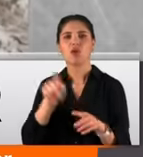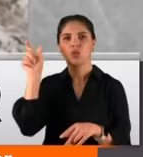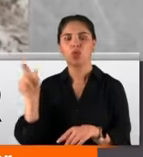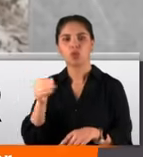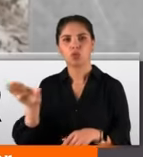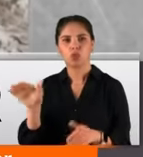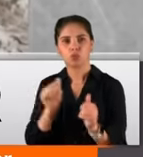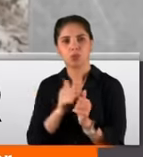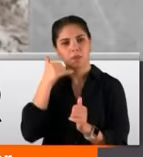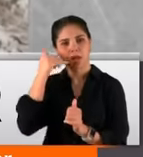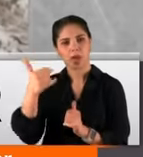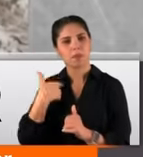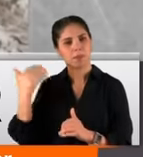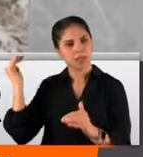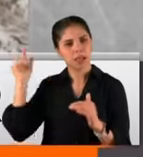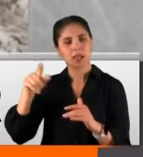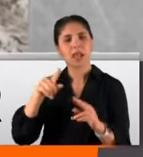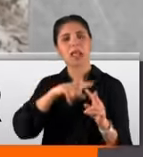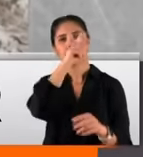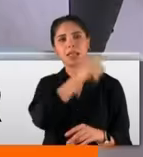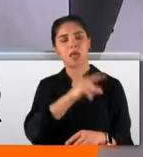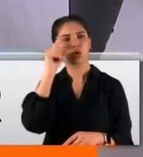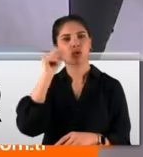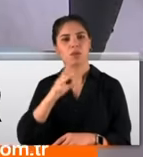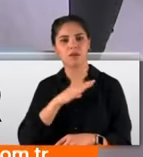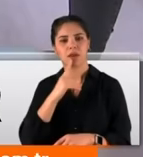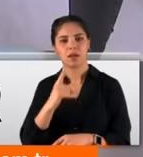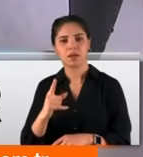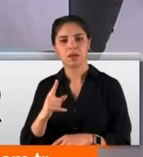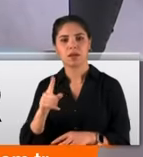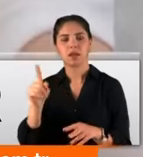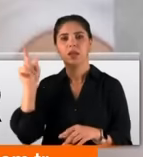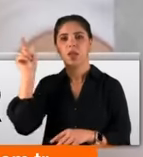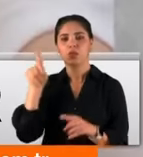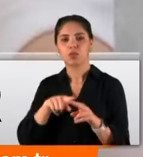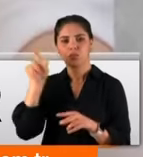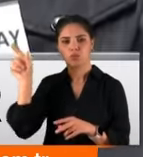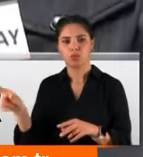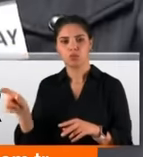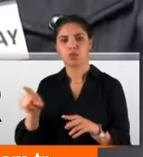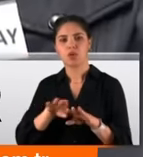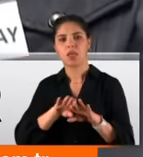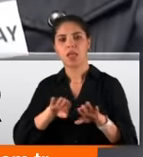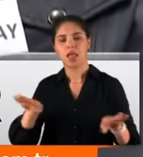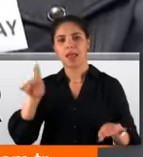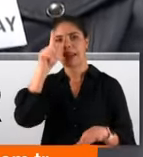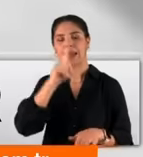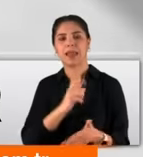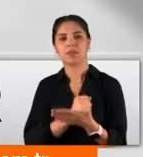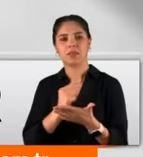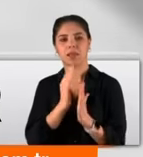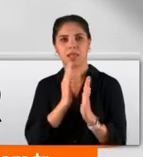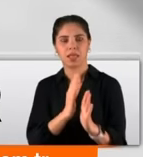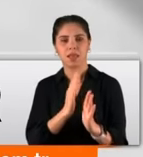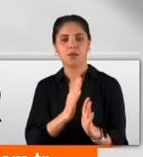çocuklarıyla beraber aradı. Dediler ki biz aslında Nergis'ten şüpheleniyoruz dediler. Nurcan Hanım'cığım siz ayrılmışsınız Erdal Bey'den ama resmi nikahınız devam ediyor.